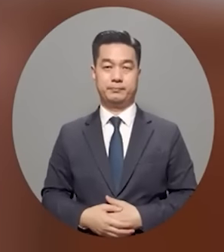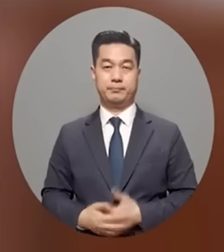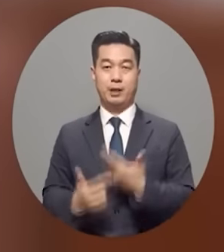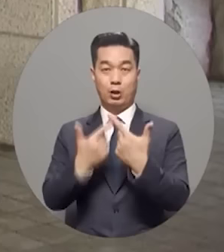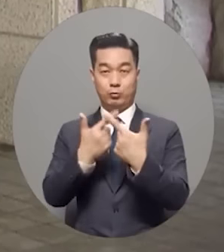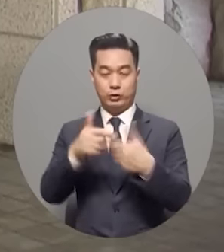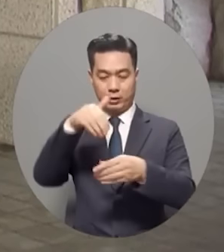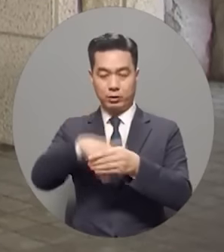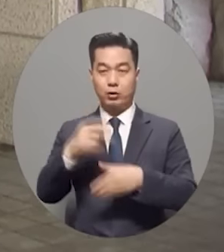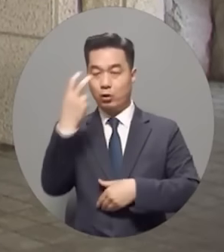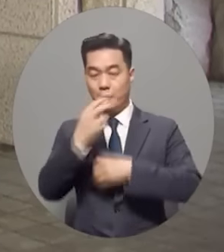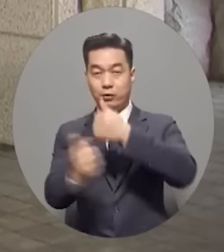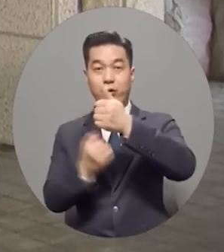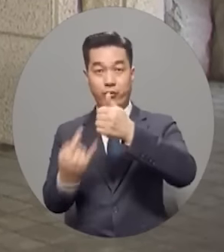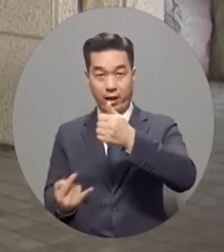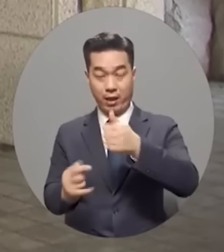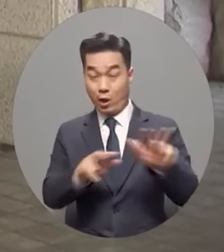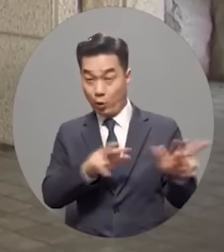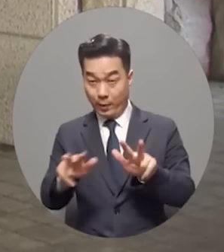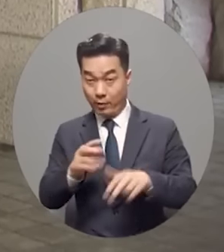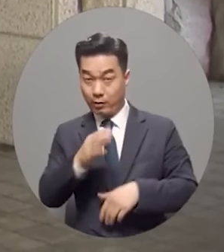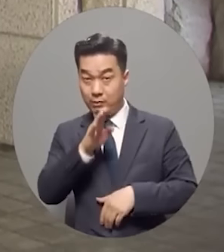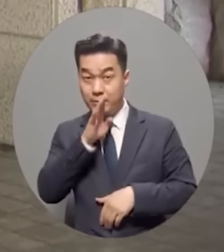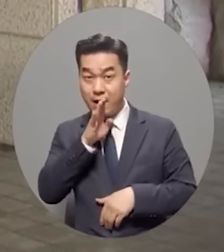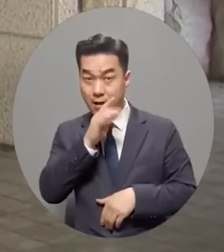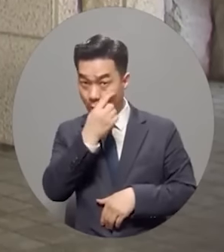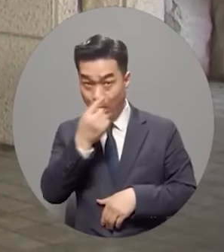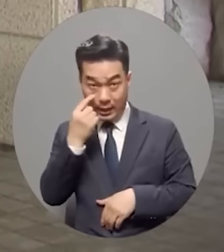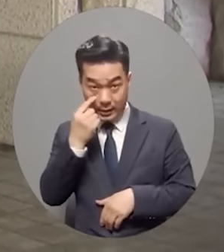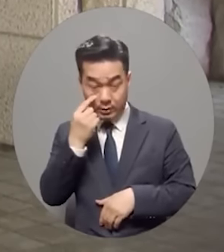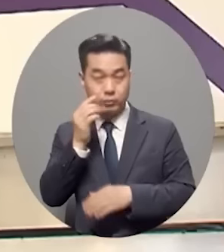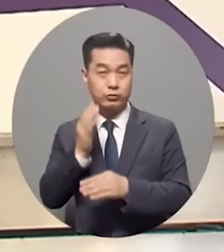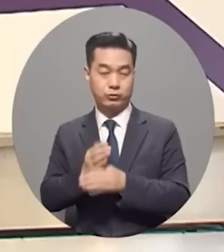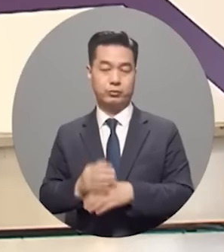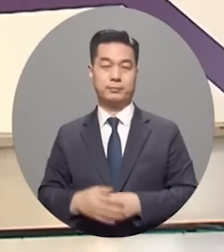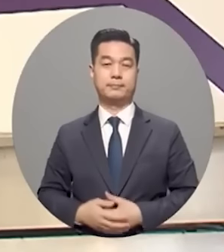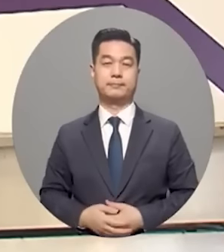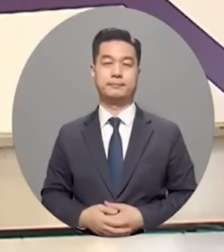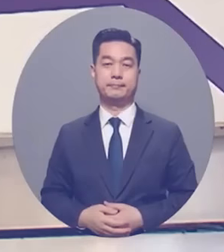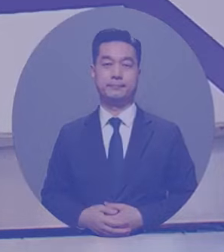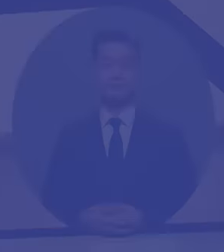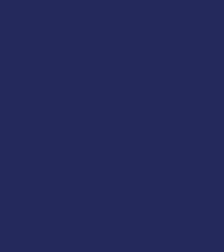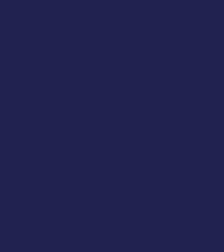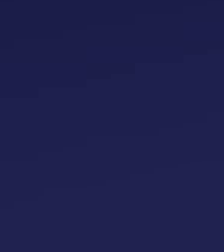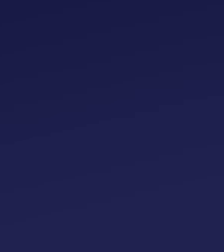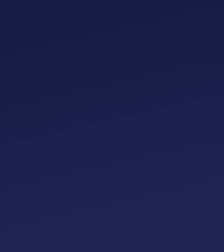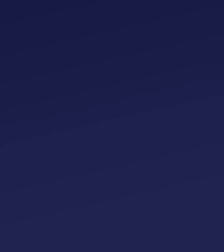부산선거관리위원회는 곧바로 사실관계 확인에 나섰습니다. MBC 뉴스 조민입니다.